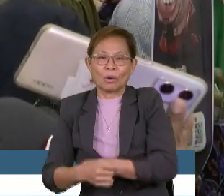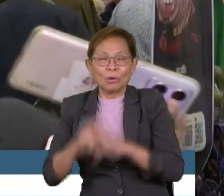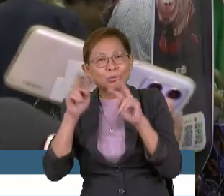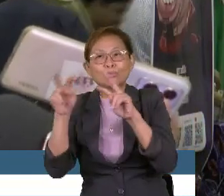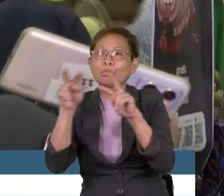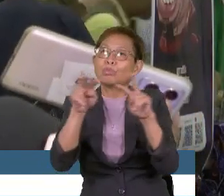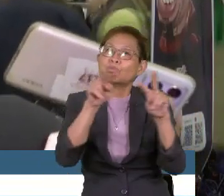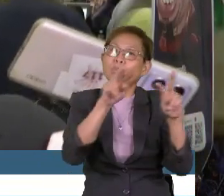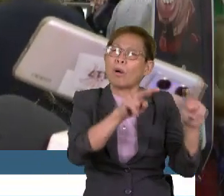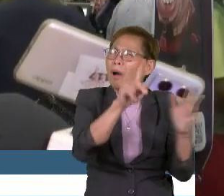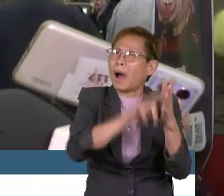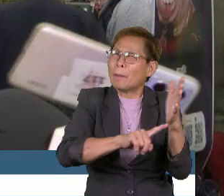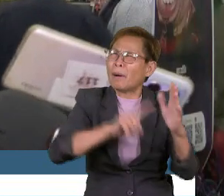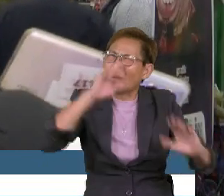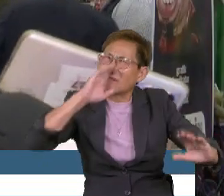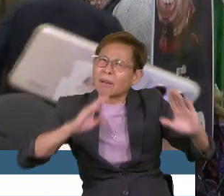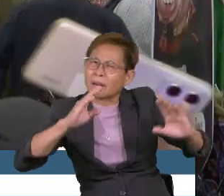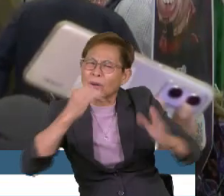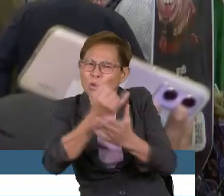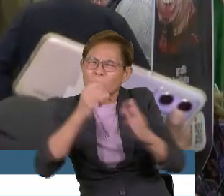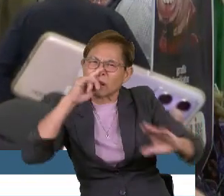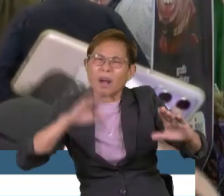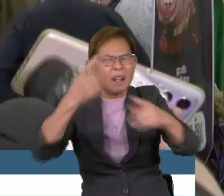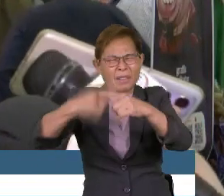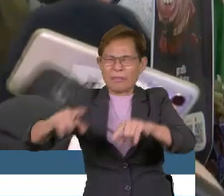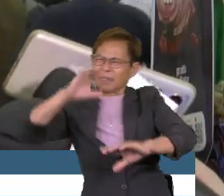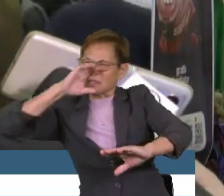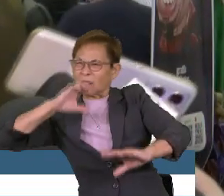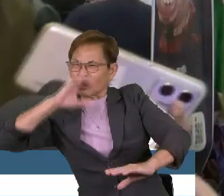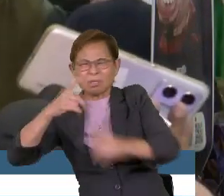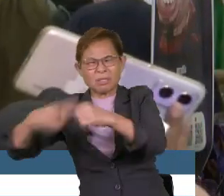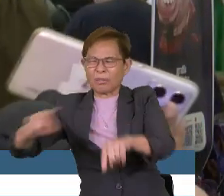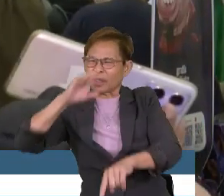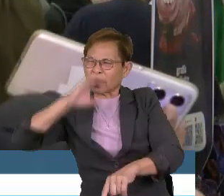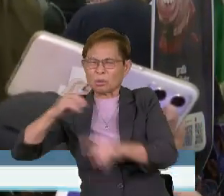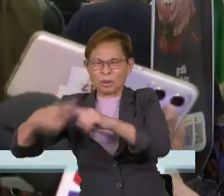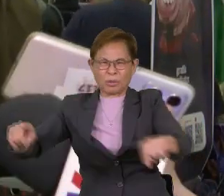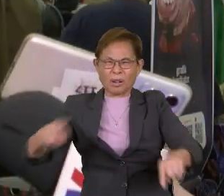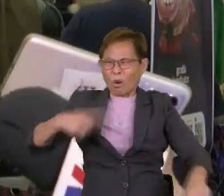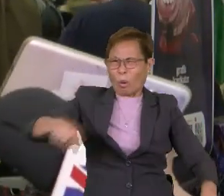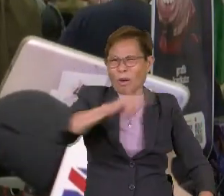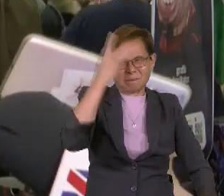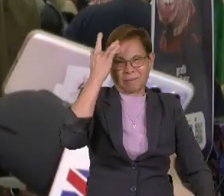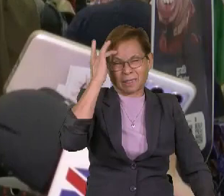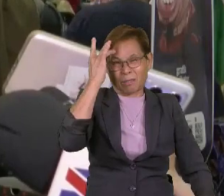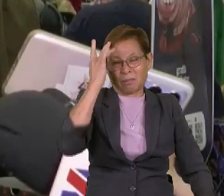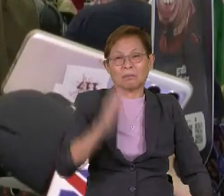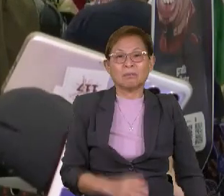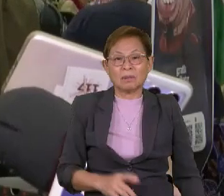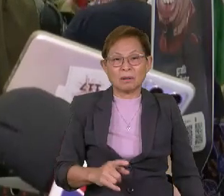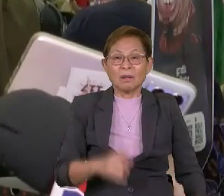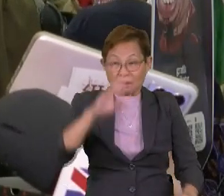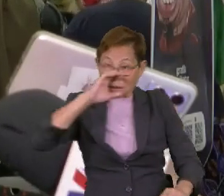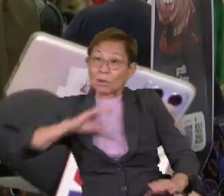mereka. Apa itu karikatur? Dia sangat beza dengan kartun. Itu orang muskil, orang tak orang tahu. Cuma orang